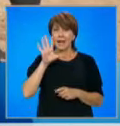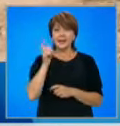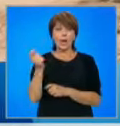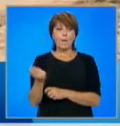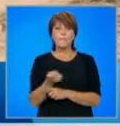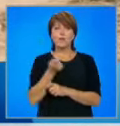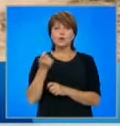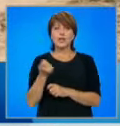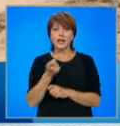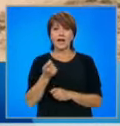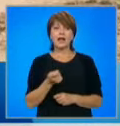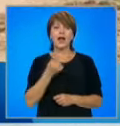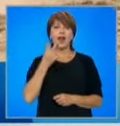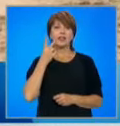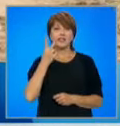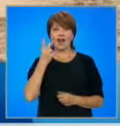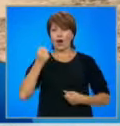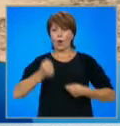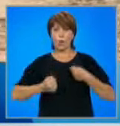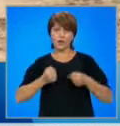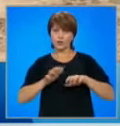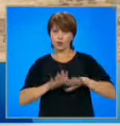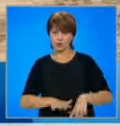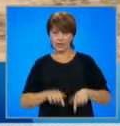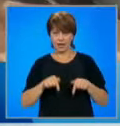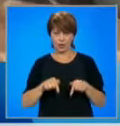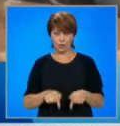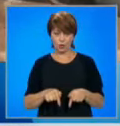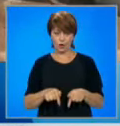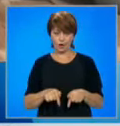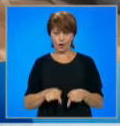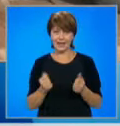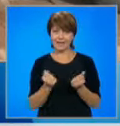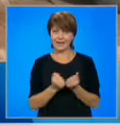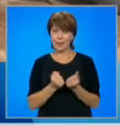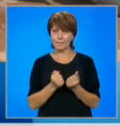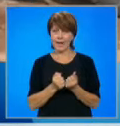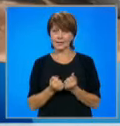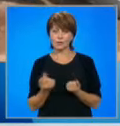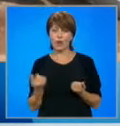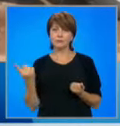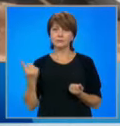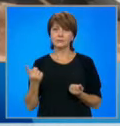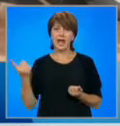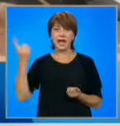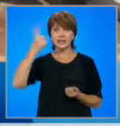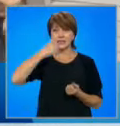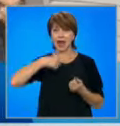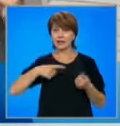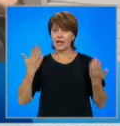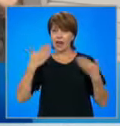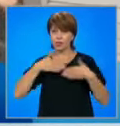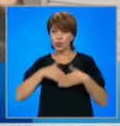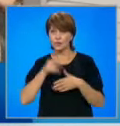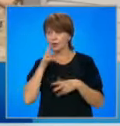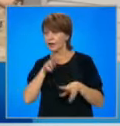пожарникария с 2 противопожарни автомобила ще останат тук на място през цялата нощ и ще наблюдават терена. Още